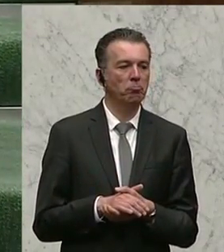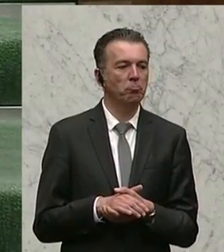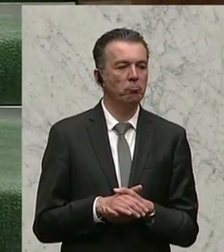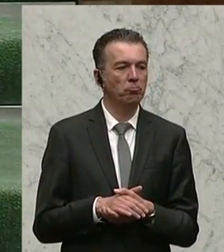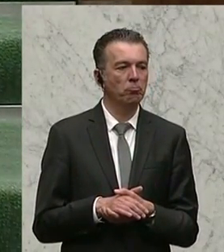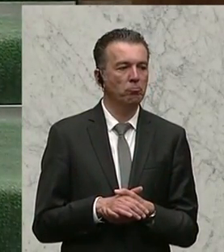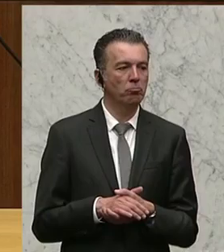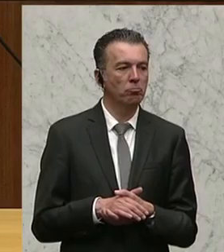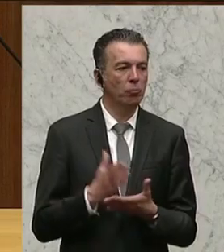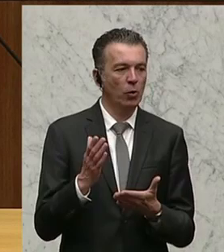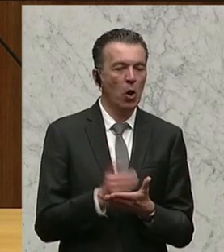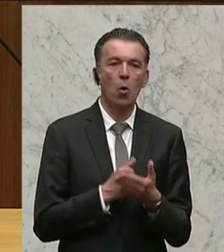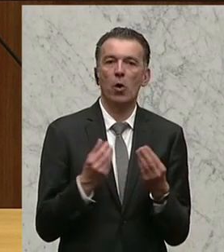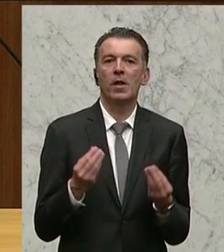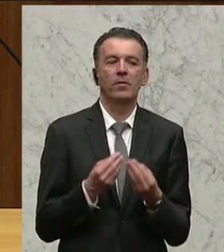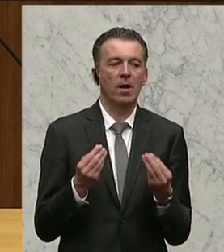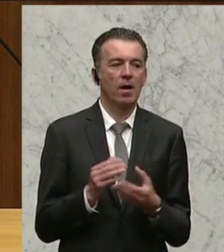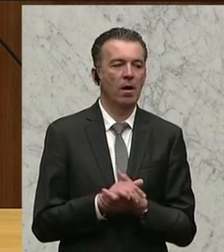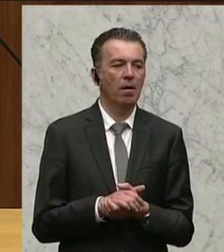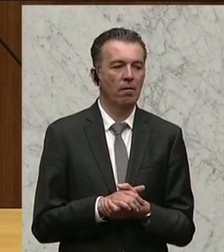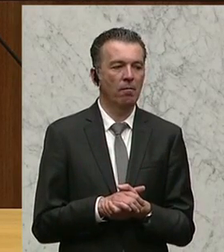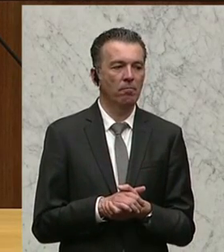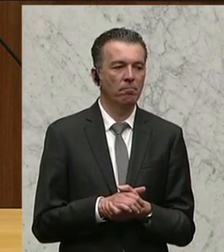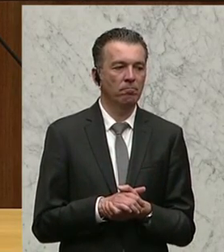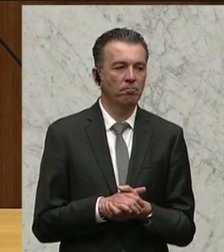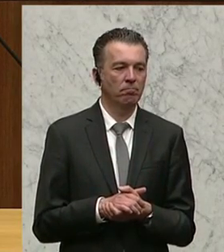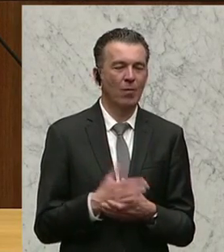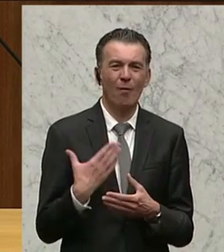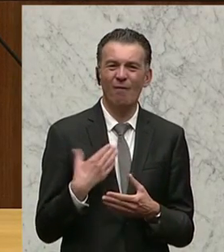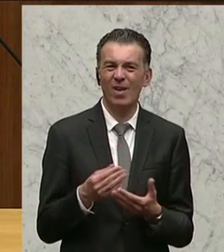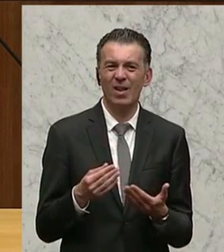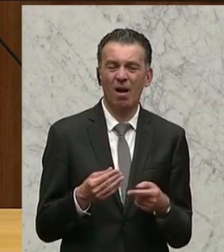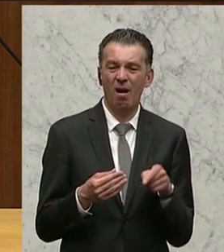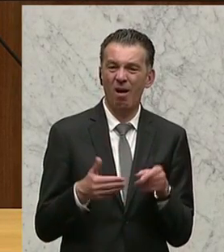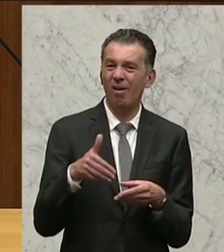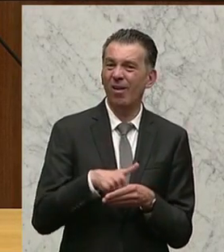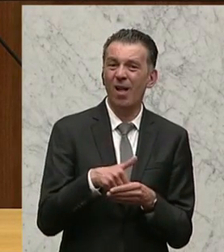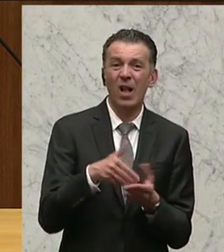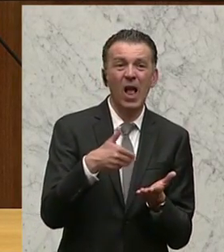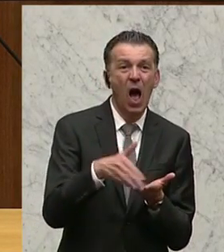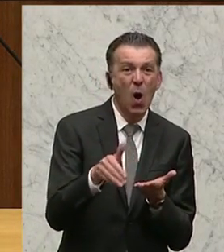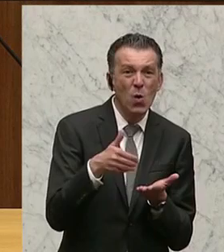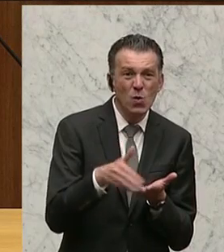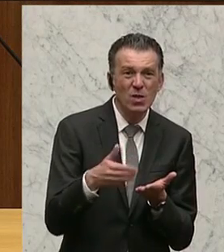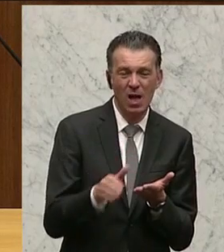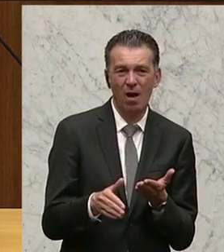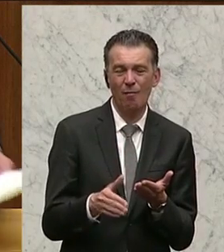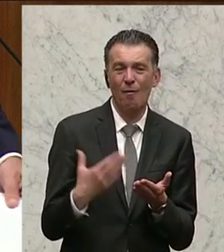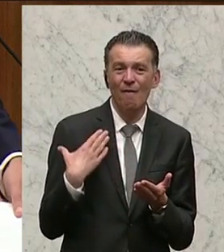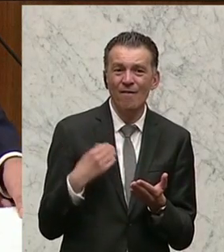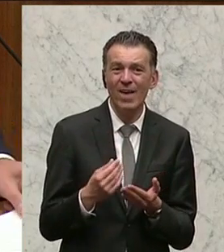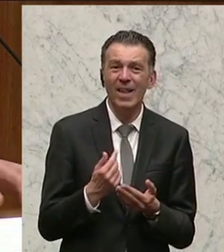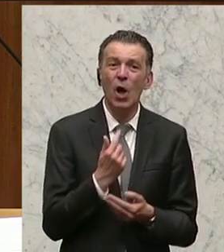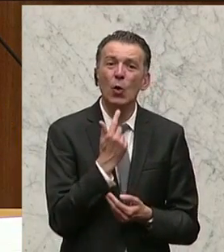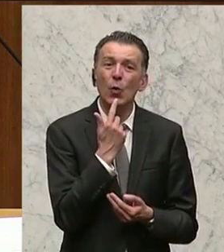eine gelungene Angelegenheit, aber da sind wieder weitere Ausgaben. Das ist sozusagen weitere Zuckerl, die man